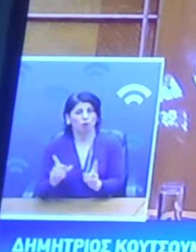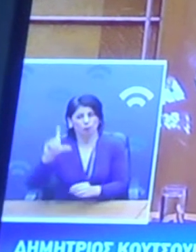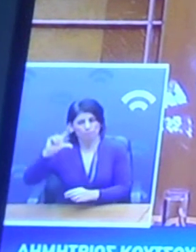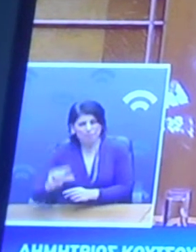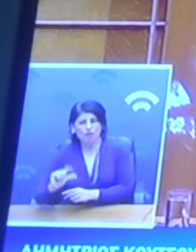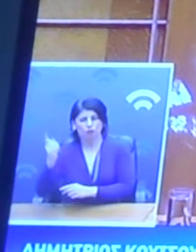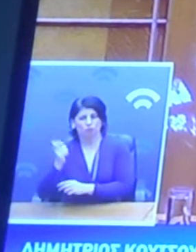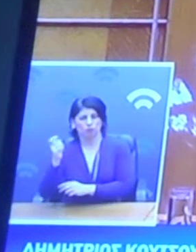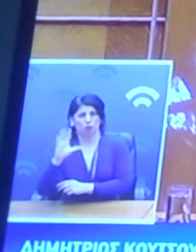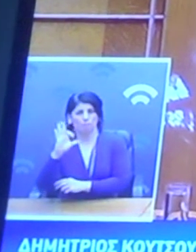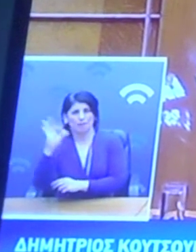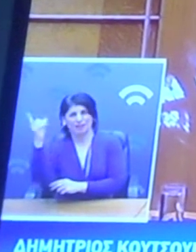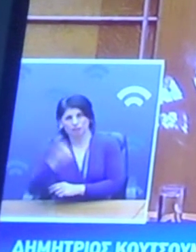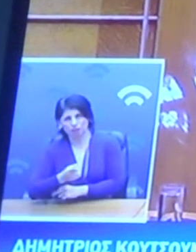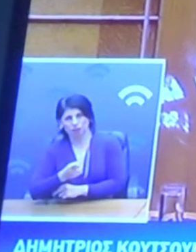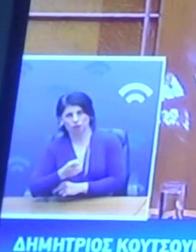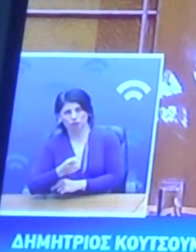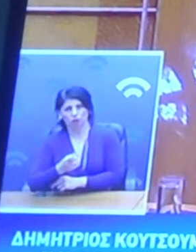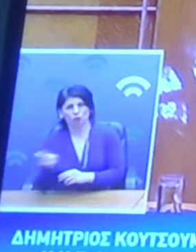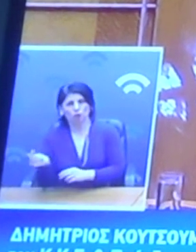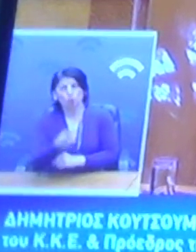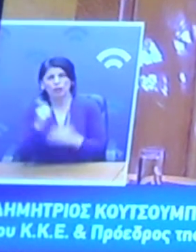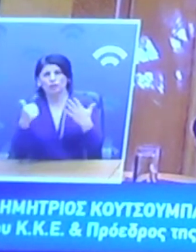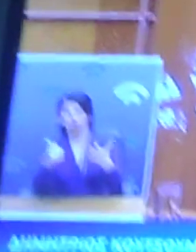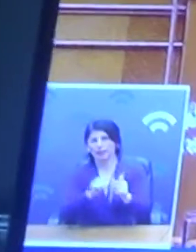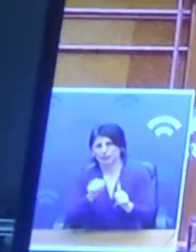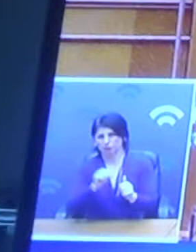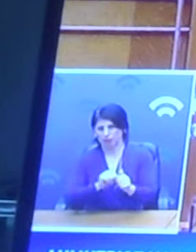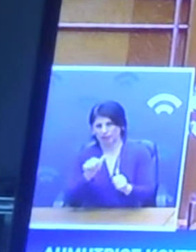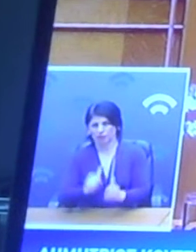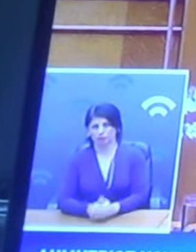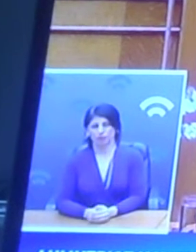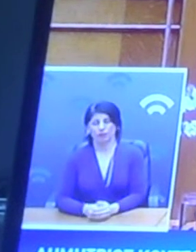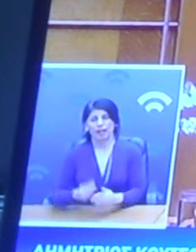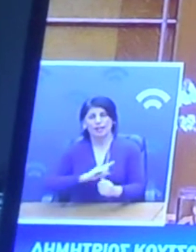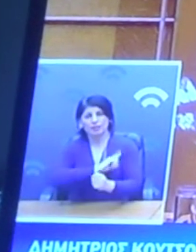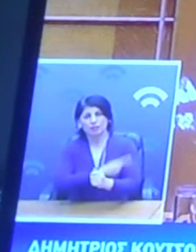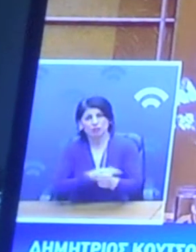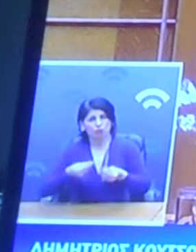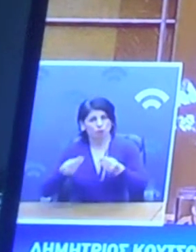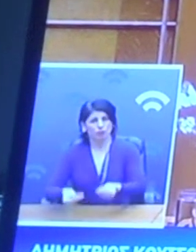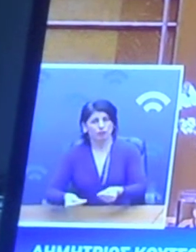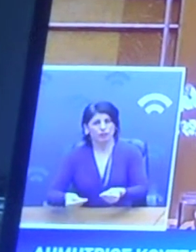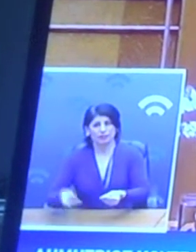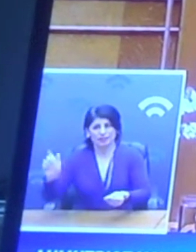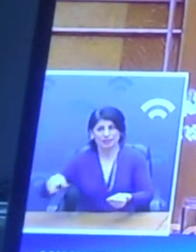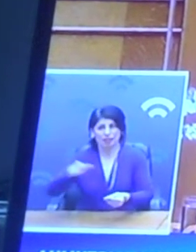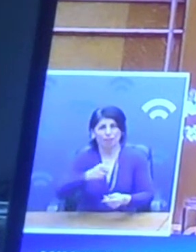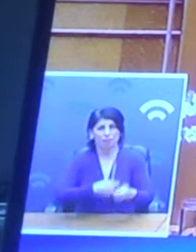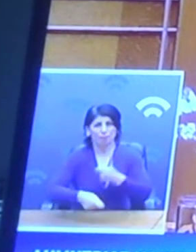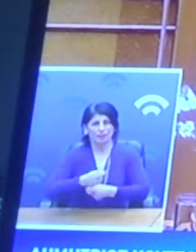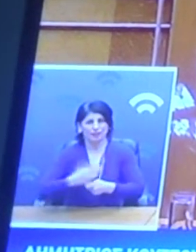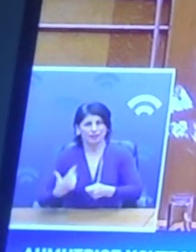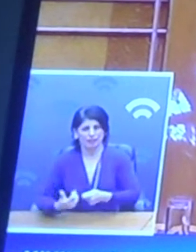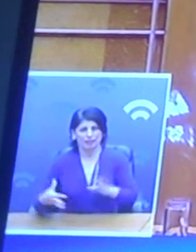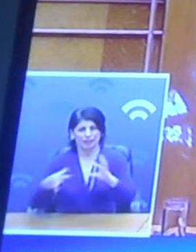κατά 50% για τουλάχιστον 6 μήνες. Για τη δυνατότητα που δίνεται σε κάθε επιχείρηση να κάνει συνδυασμένη